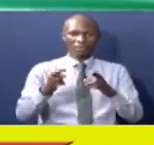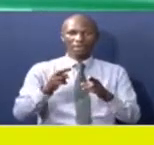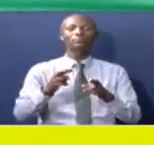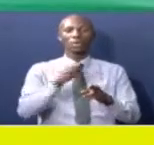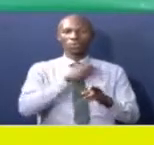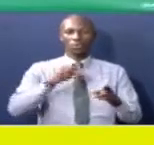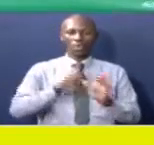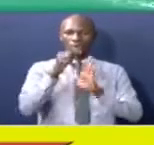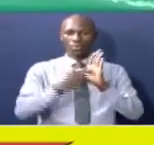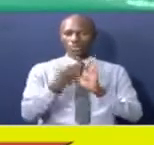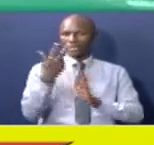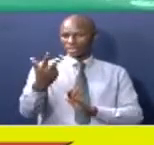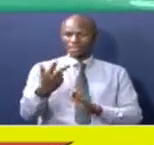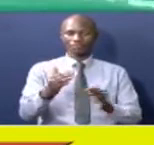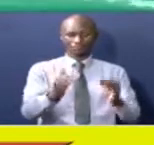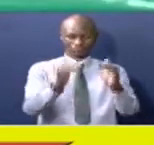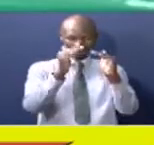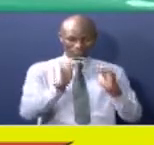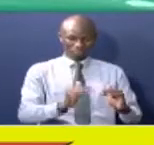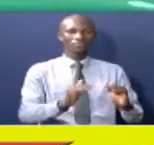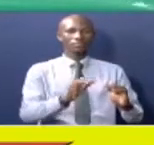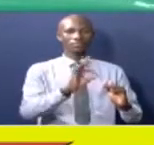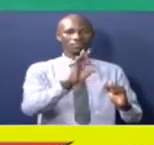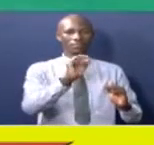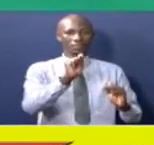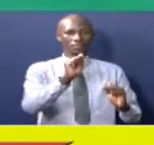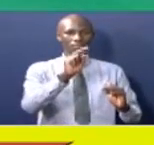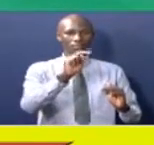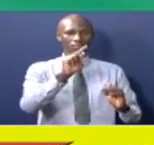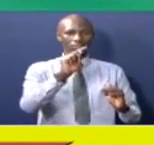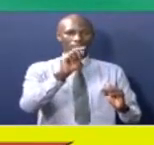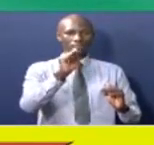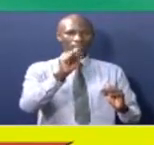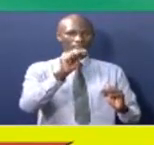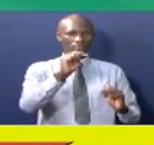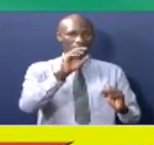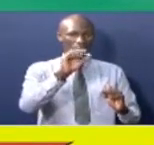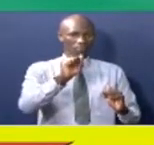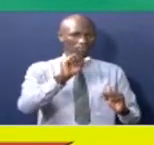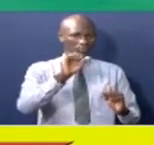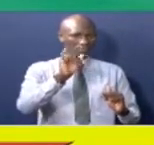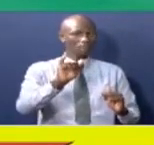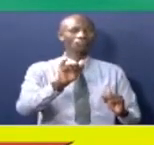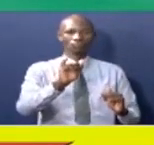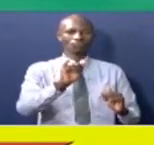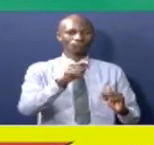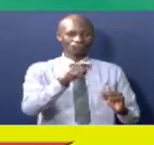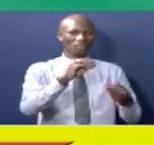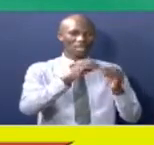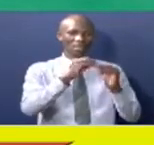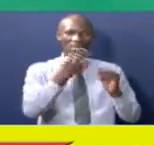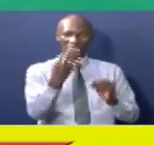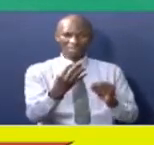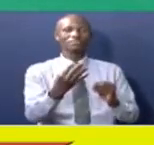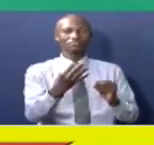itatu na Indi na wati mwa Fantasy Unicorn na mo Indi maka minakosa nambani ya katatu